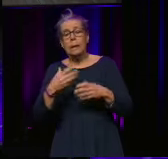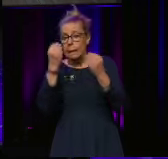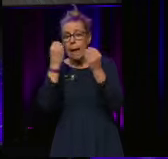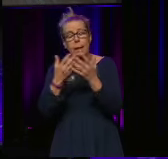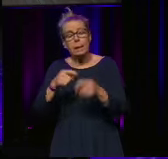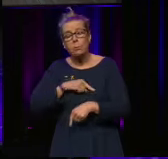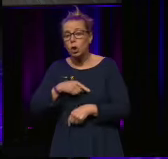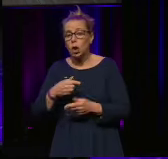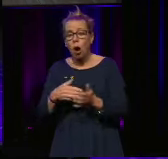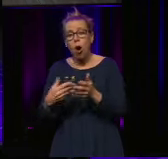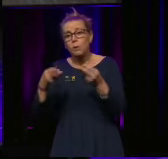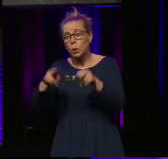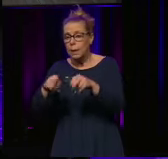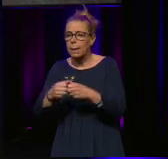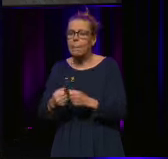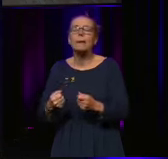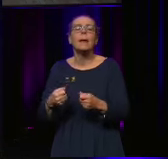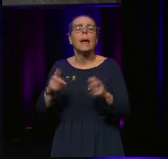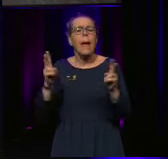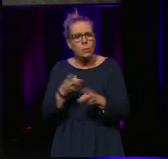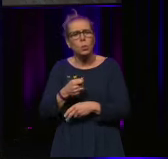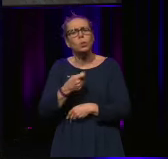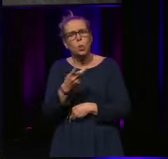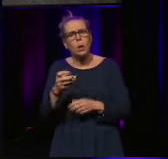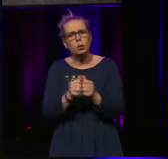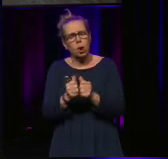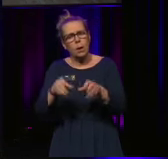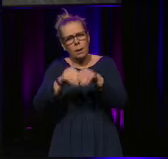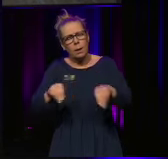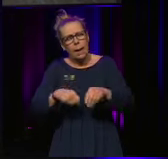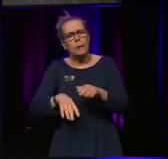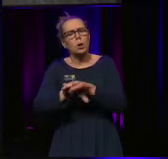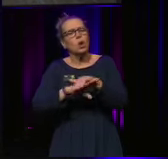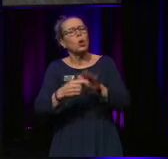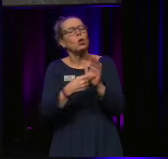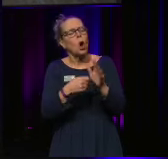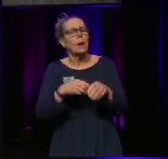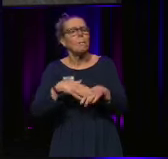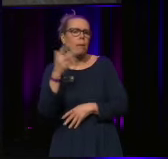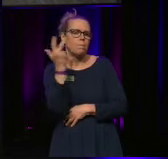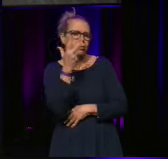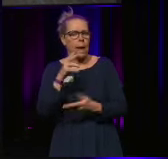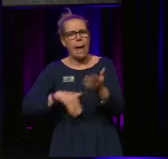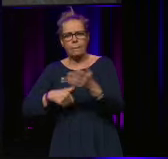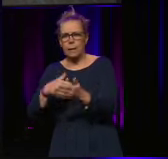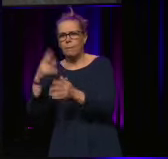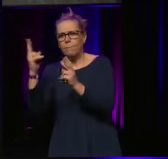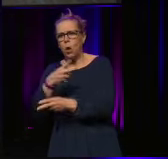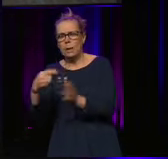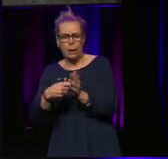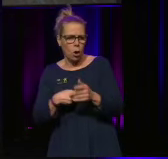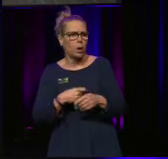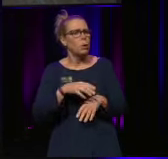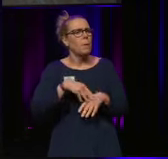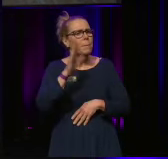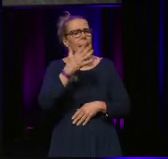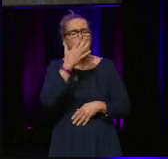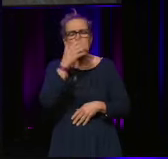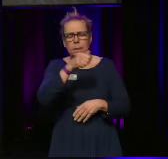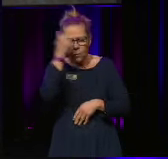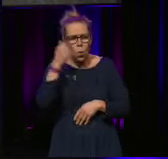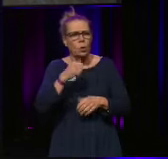av de få saker som jag tror fortfarande lärs ut, det är att grundlagarna är lite finare än vanliga lagar och att de är lite svårare att ändra. Och det är i och för sig sant, därför att